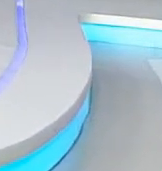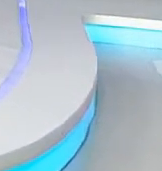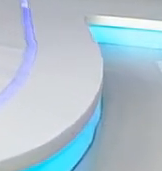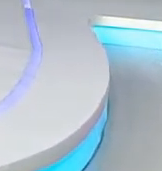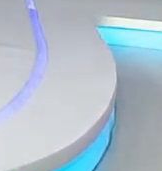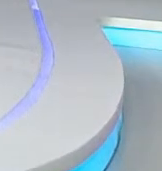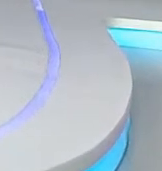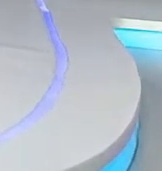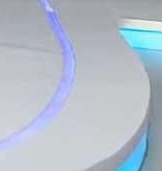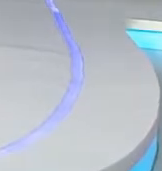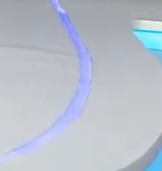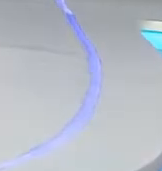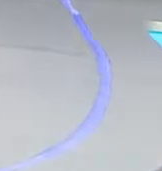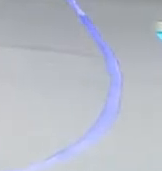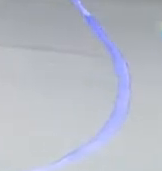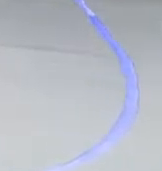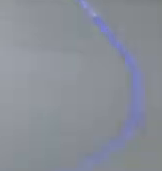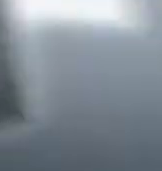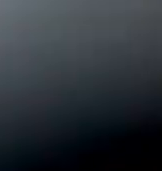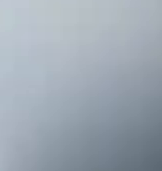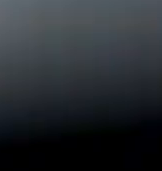pagbabalik ng 24 Oras.